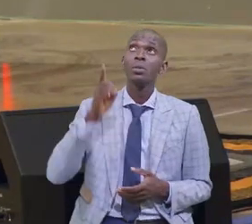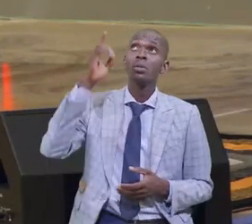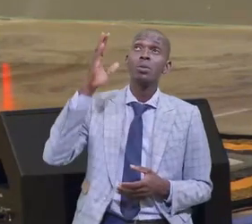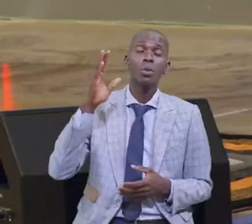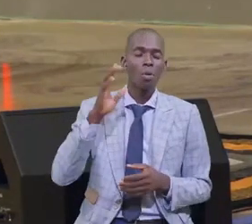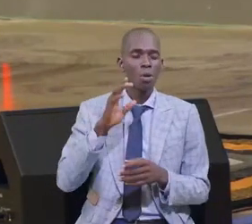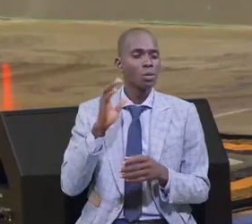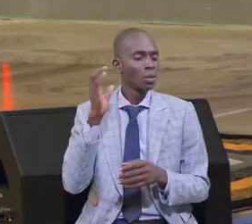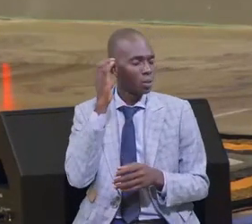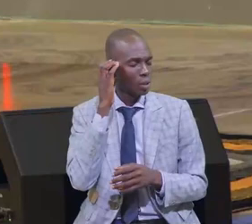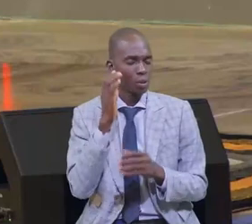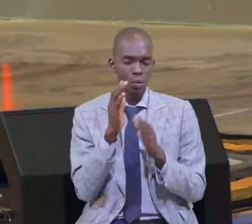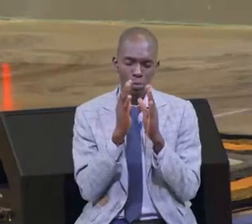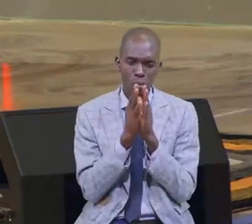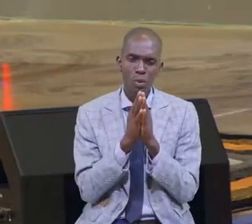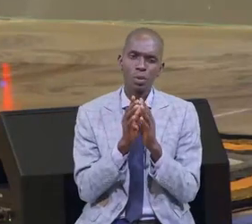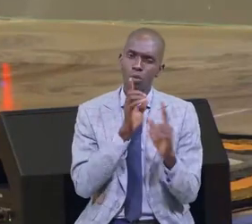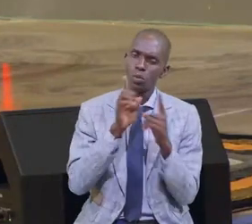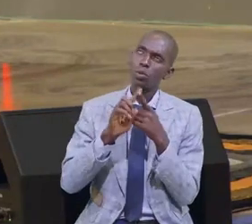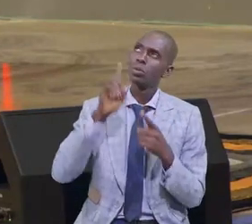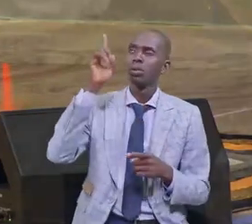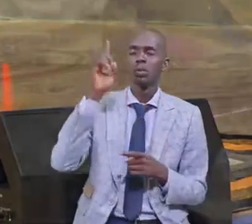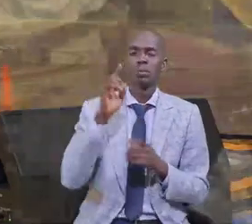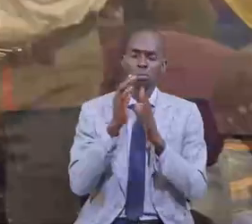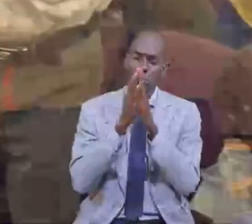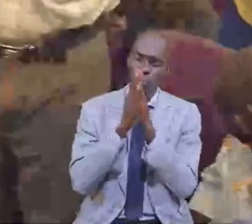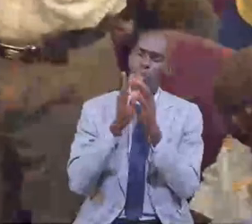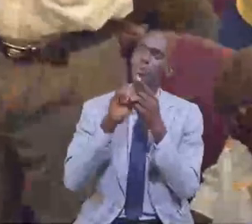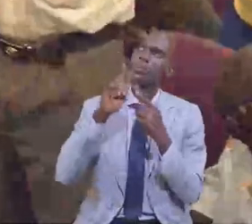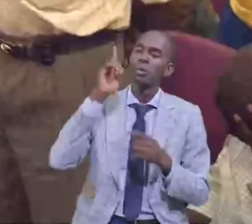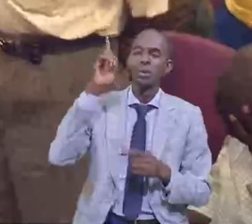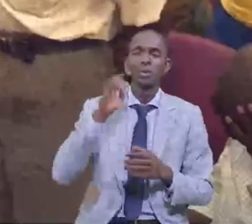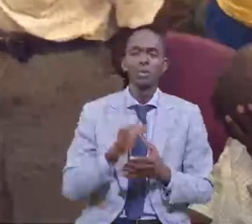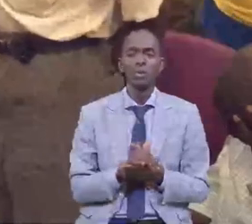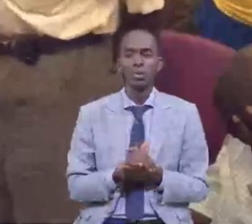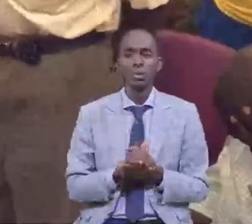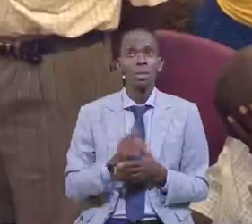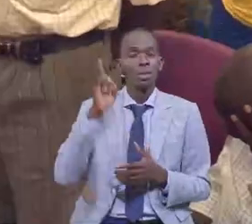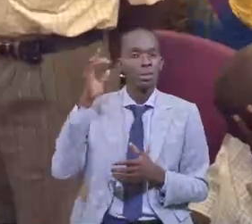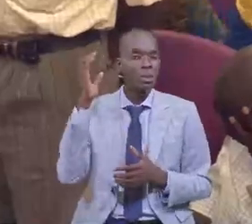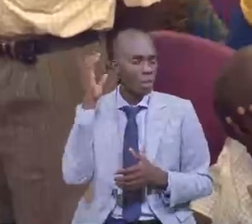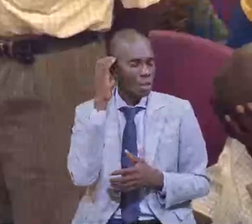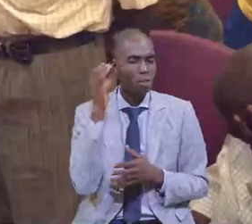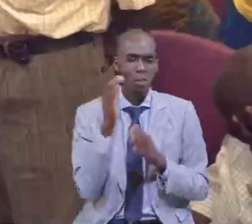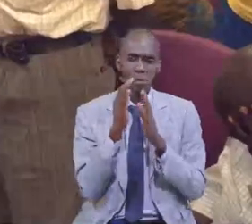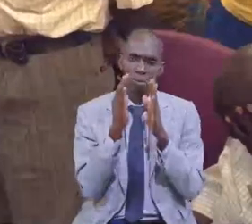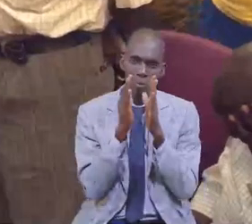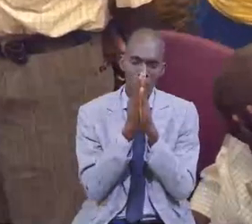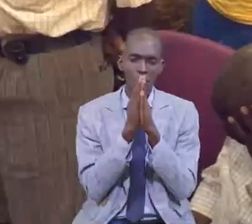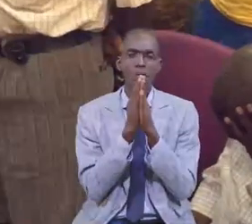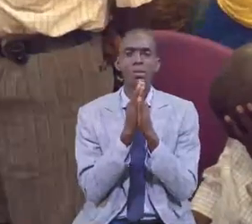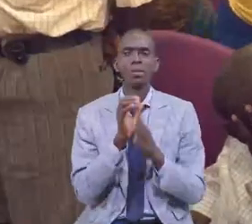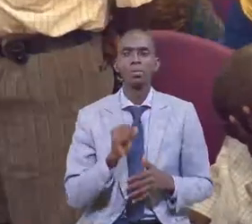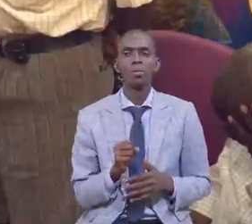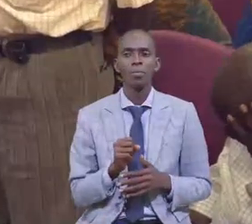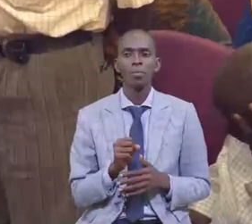Dieu exauce la prière. Il faut lui parler. Priez le Seigneur. Il exauce la prière.